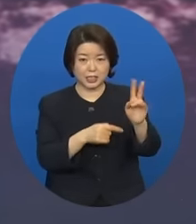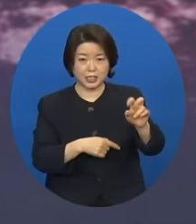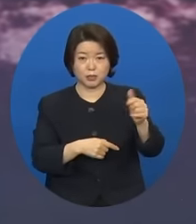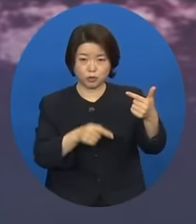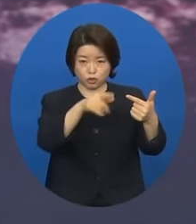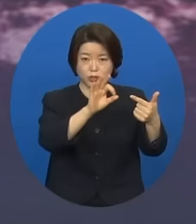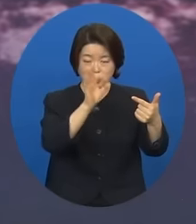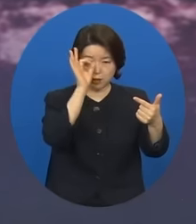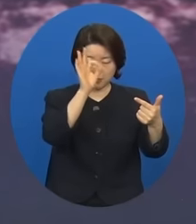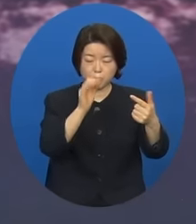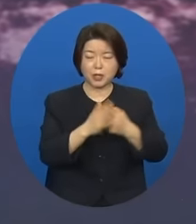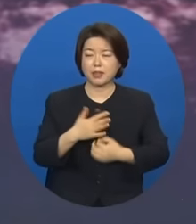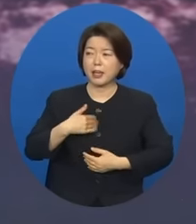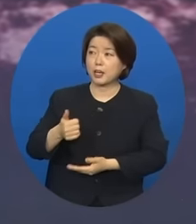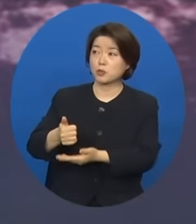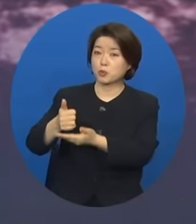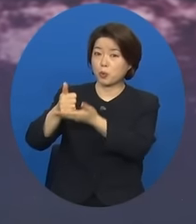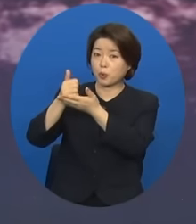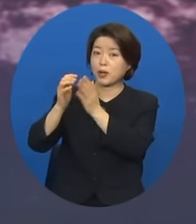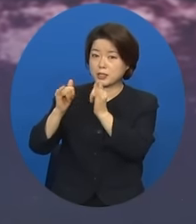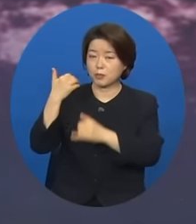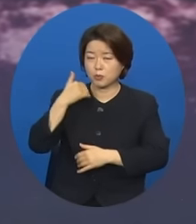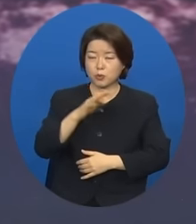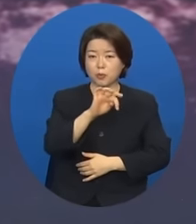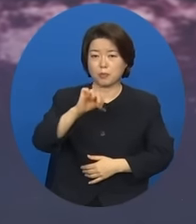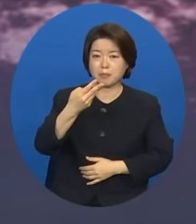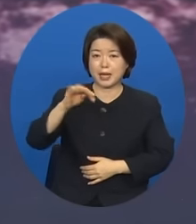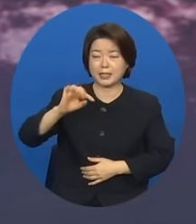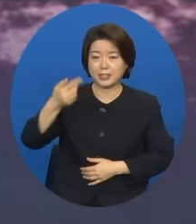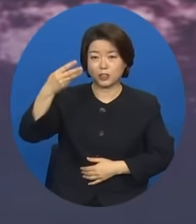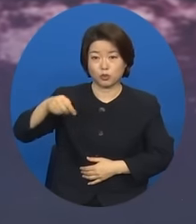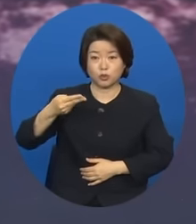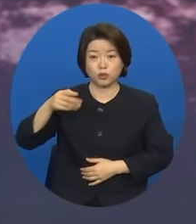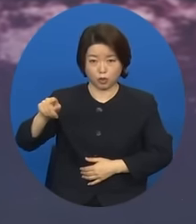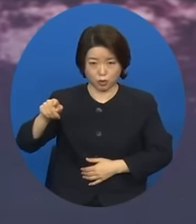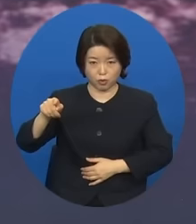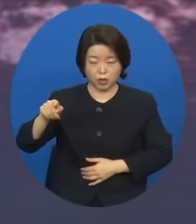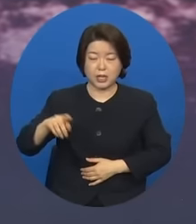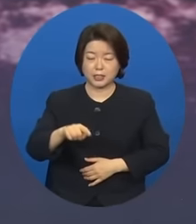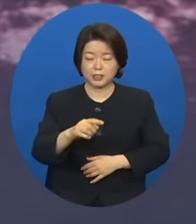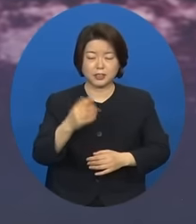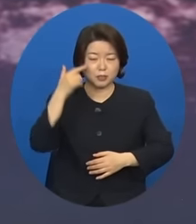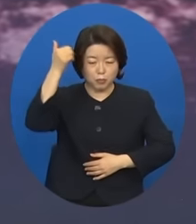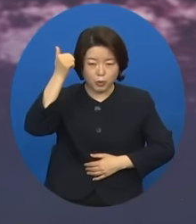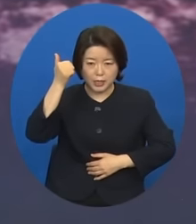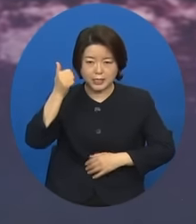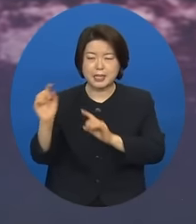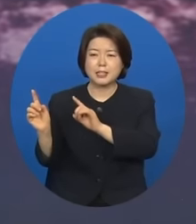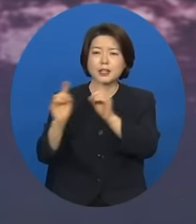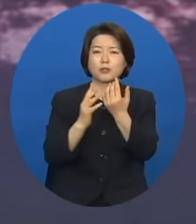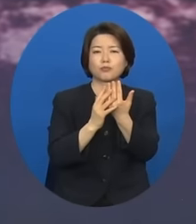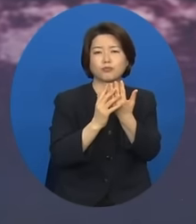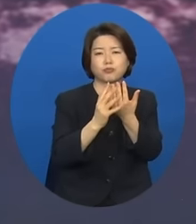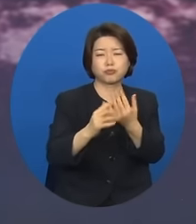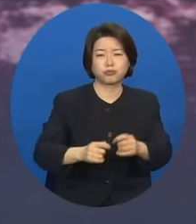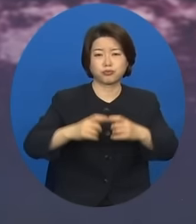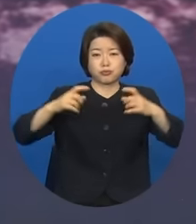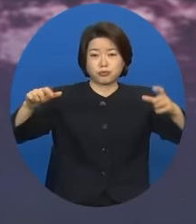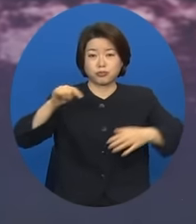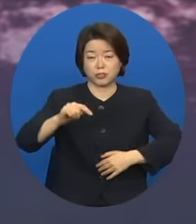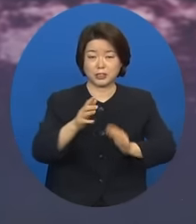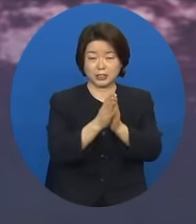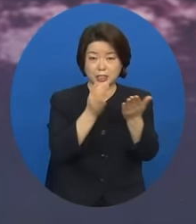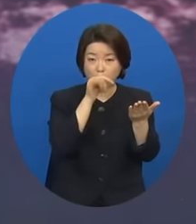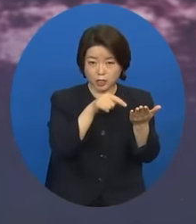존경하는 목사님인데 마틴로이드 존스라는 목사님이 부흥이란 책이 있어요 굉장히 유명한 책입니다 그분이이 본문을